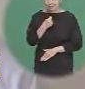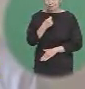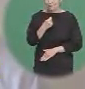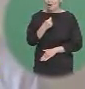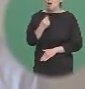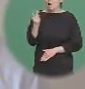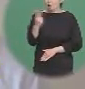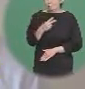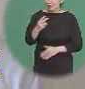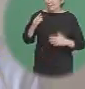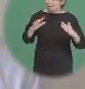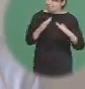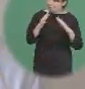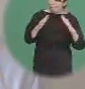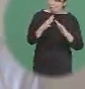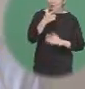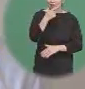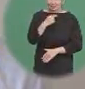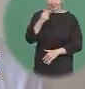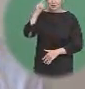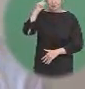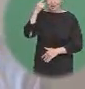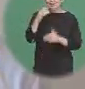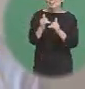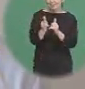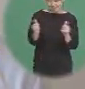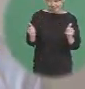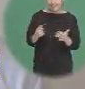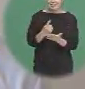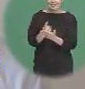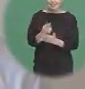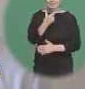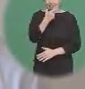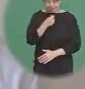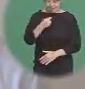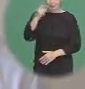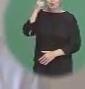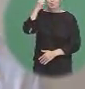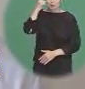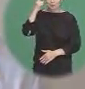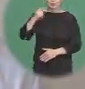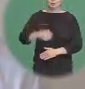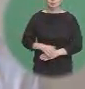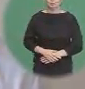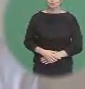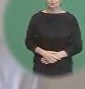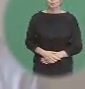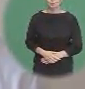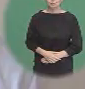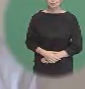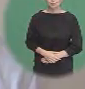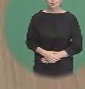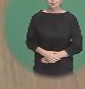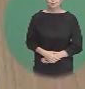と一緒にイベントを盛り上げたいというふうに考えていただいている方に参加していただければと思っております。